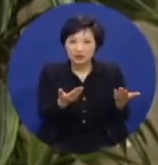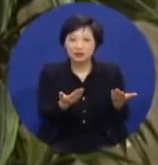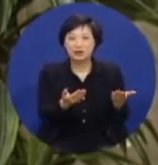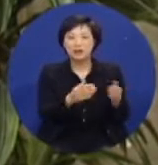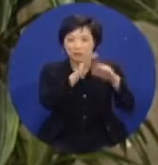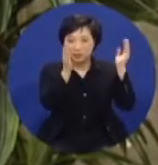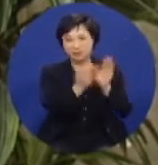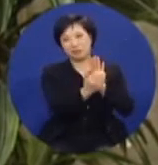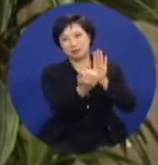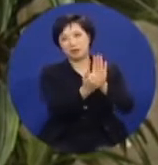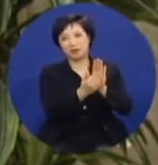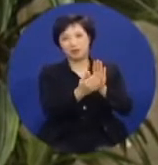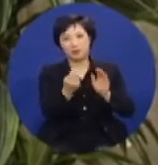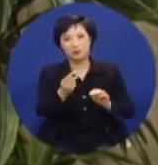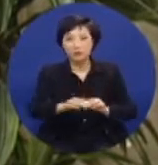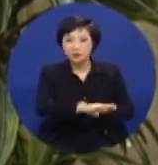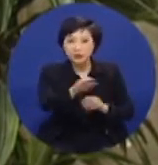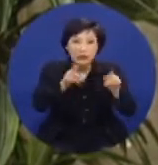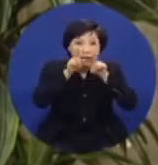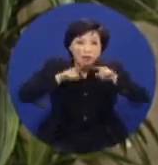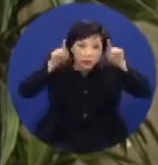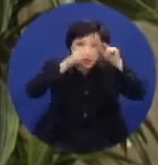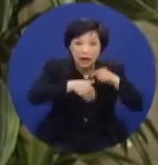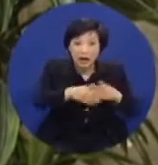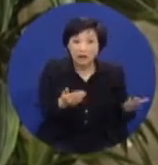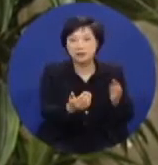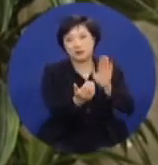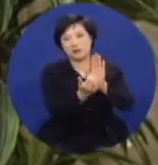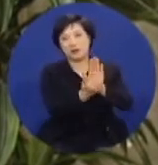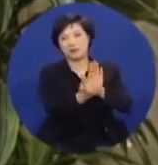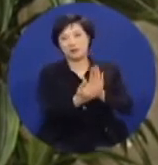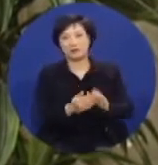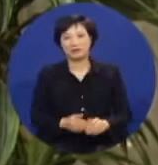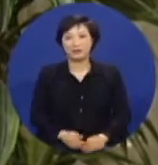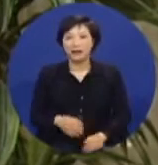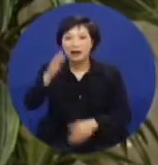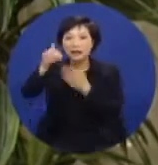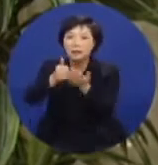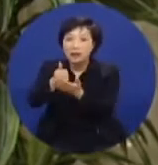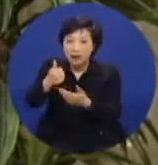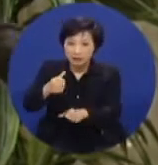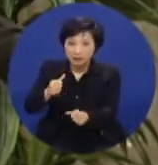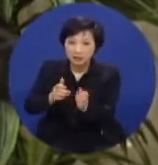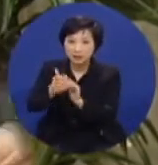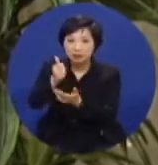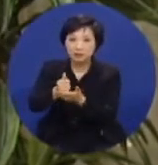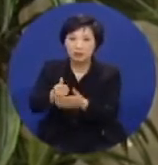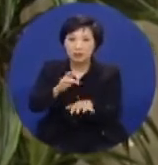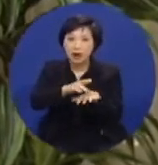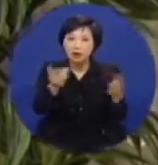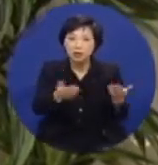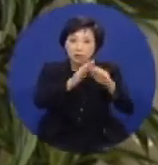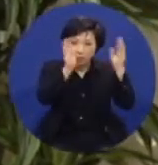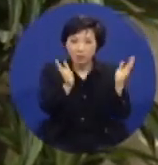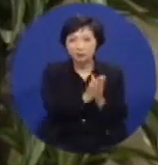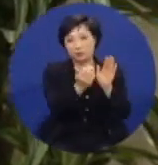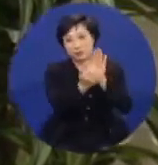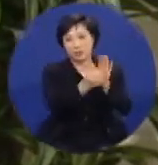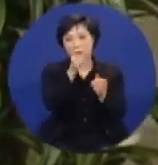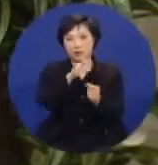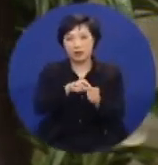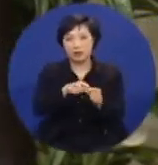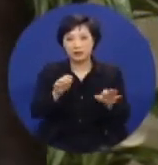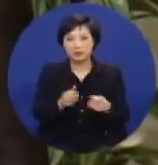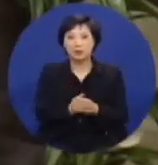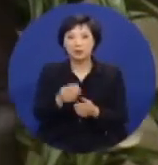하고 휴우 내는 일을 못 타 야구 하나님의 아들이 마귀를 뵈러 왔다 취 때 미